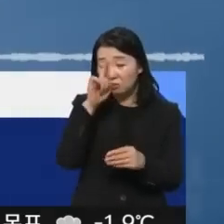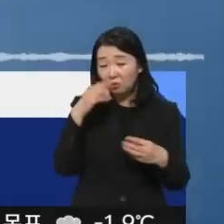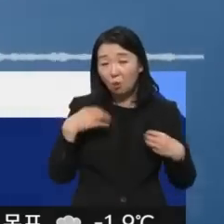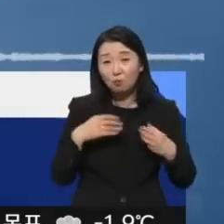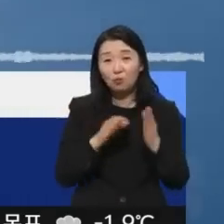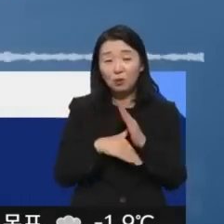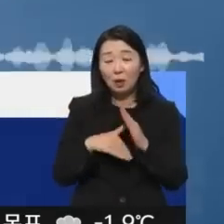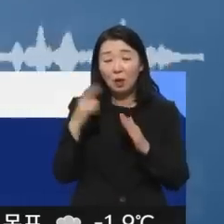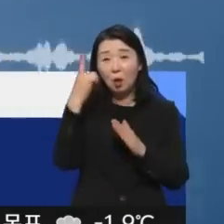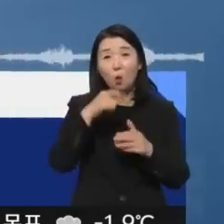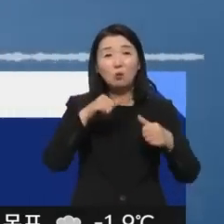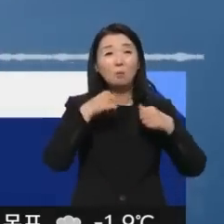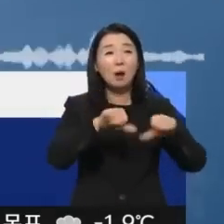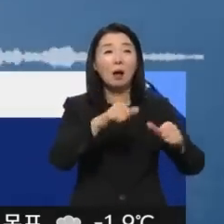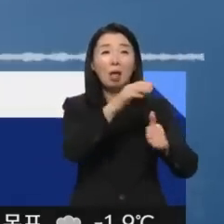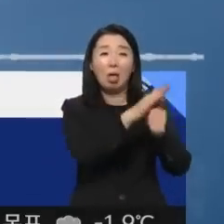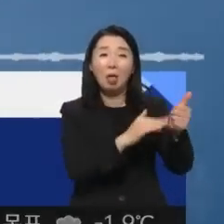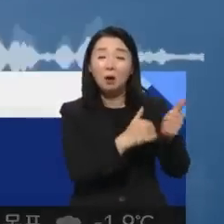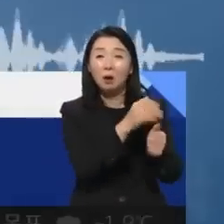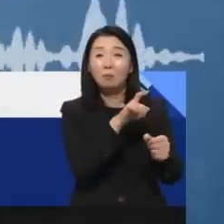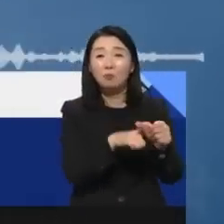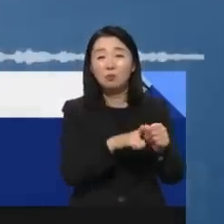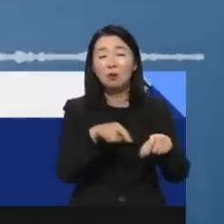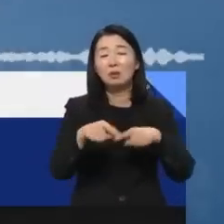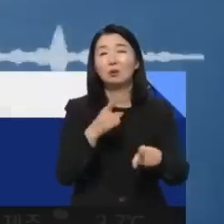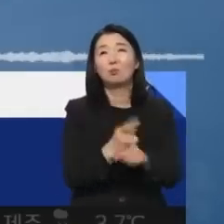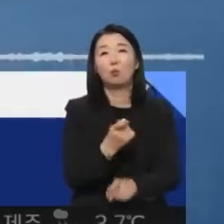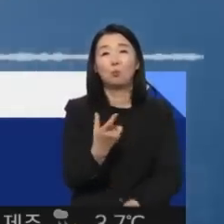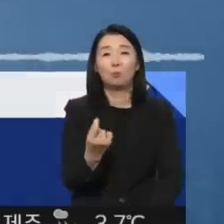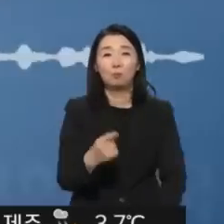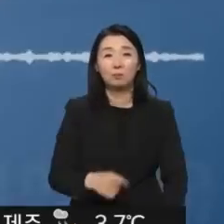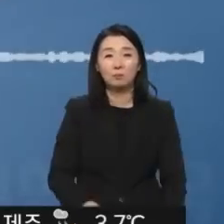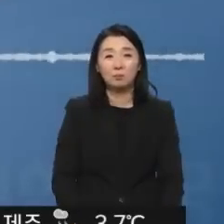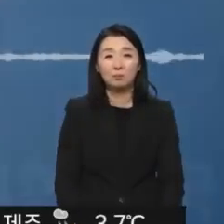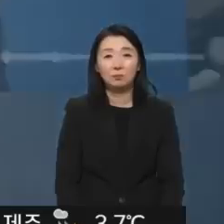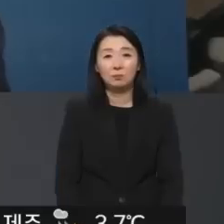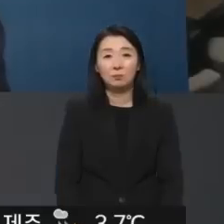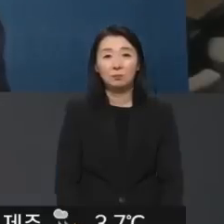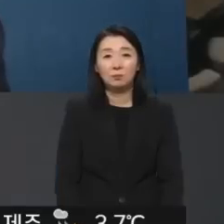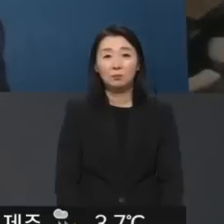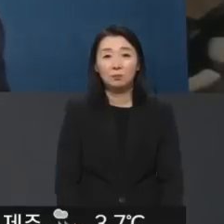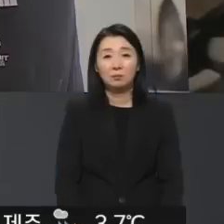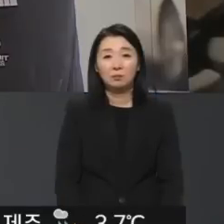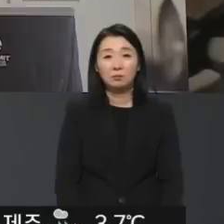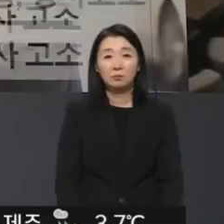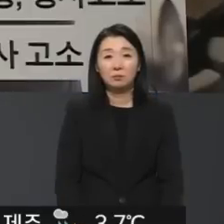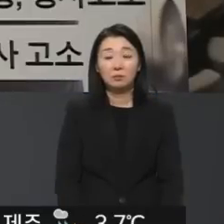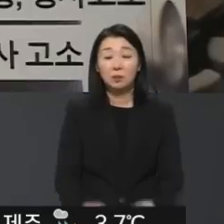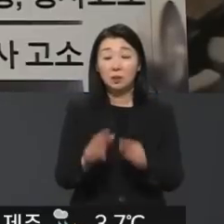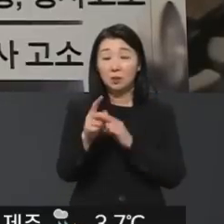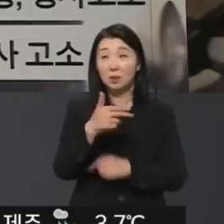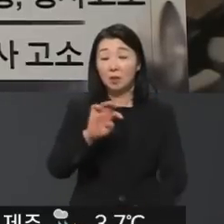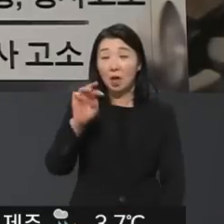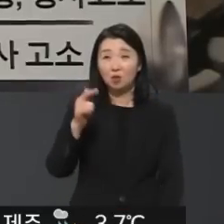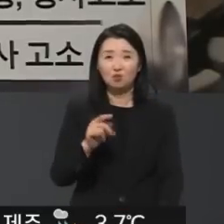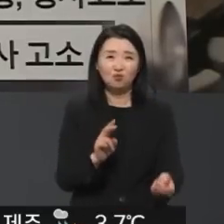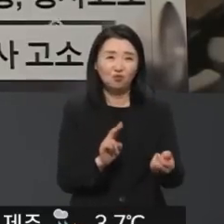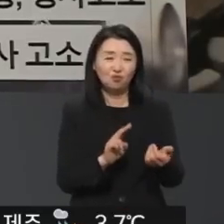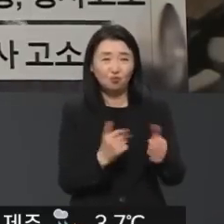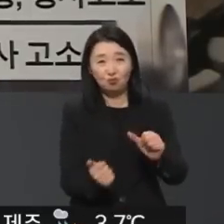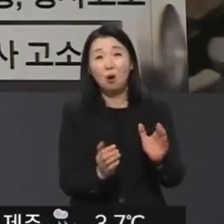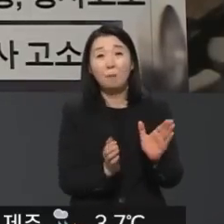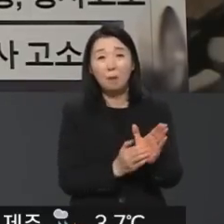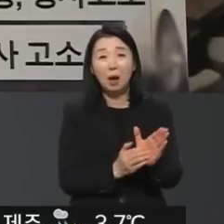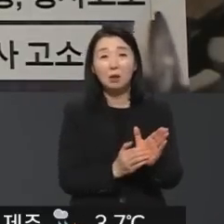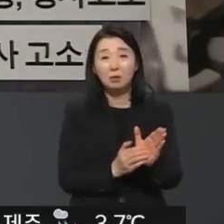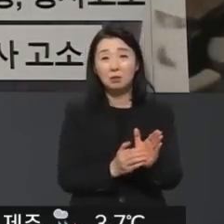망신 주기가 첫 번째고 명백한 정치 보복이라고 생각합니다. 네, 숨진 공무원 이대준 씨의 유가족은 오늘 문재인 전